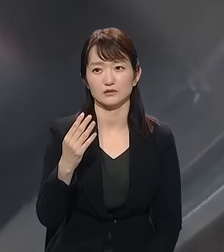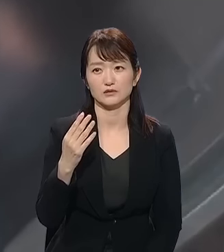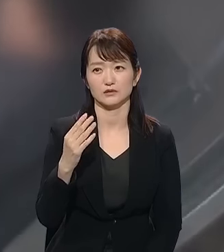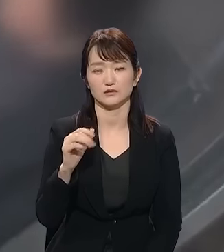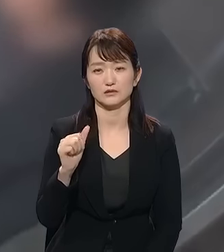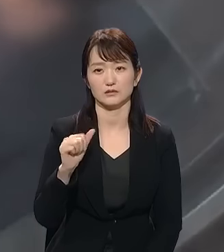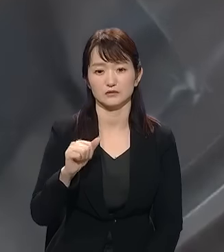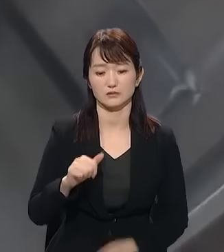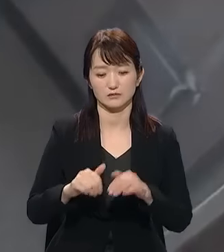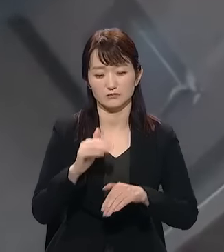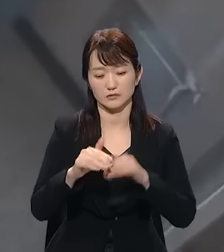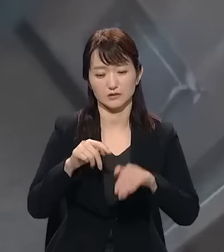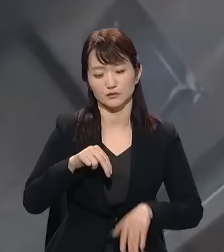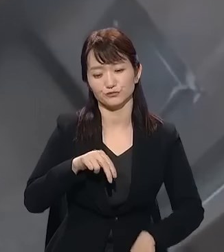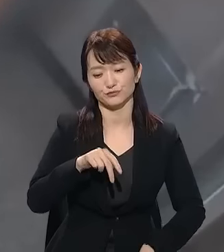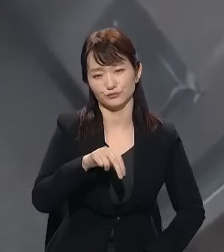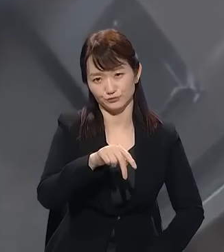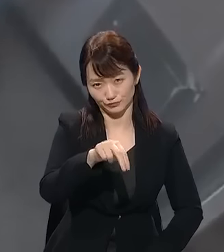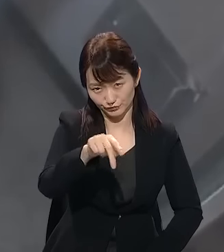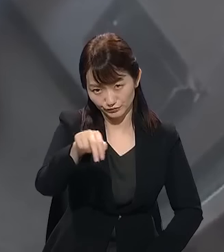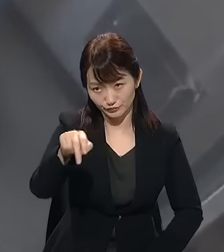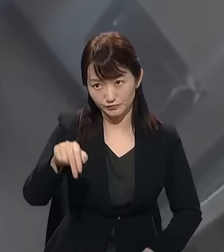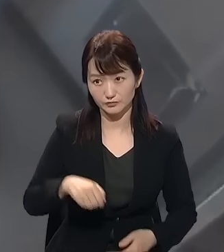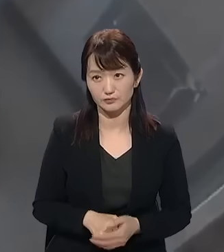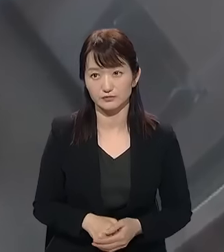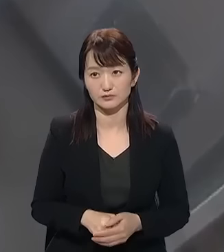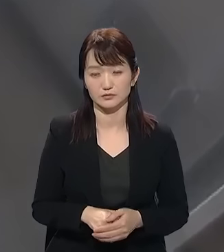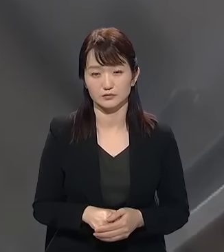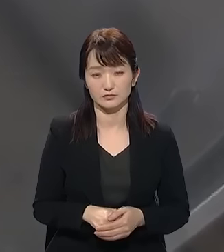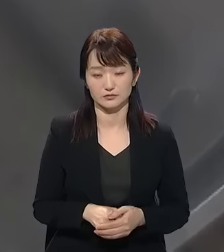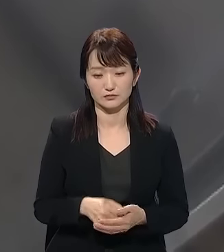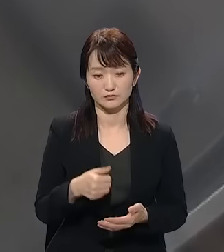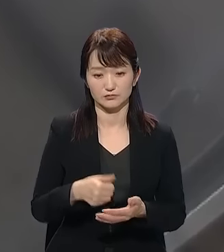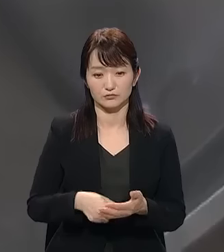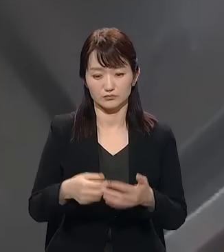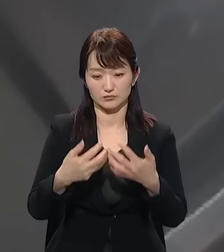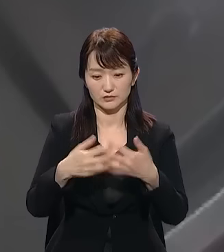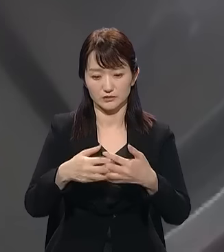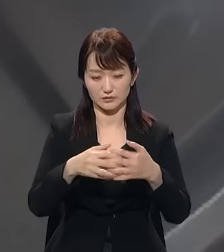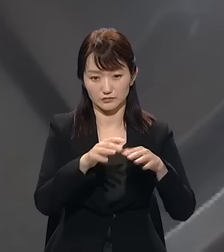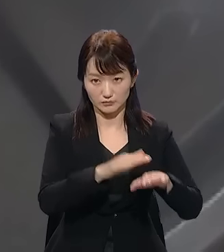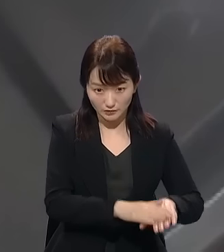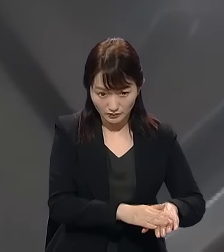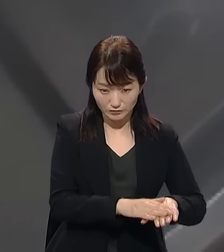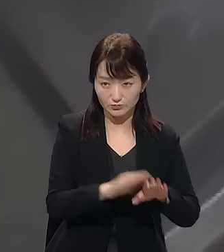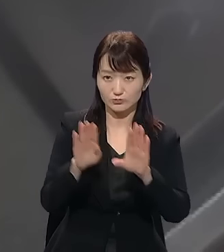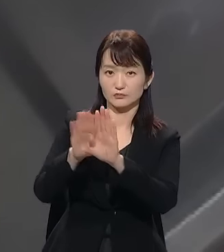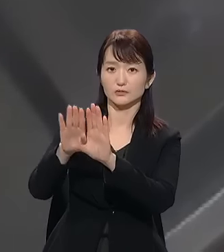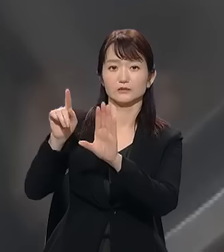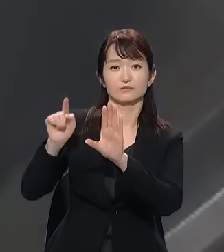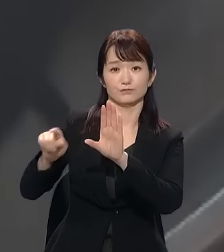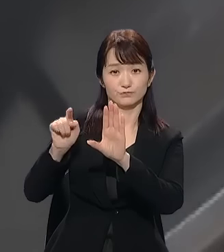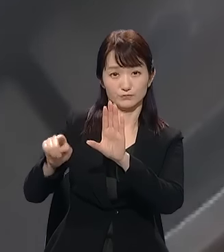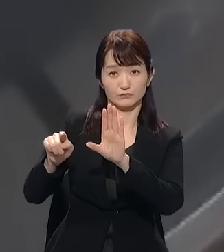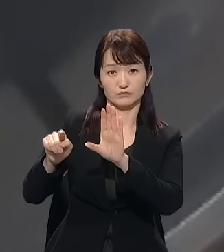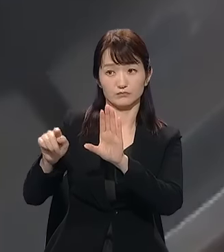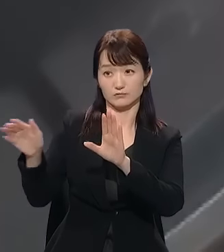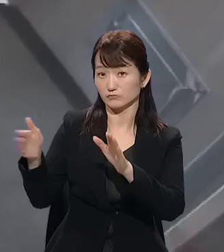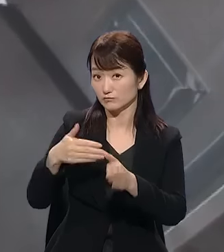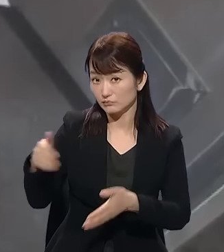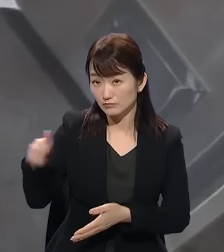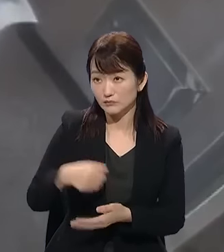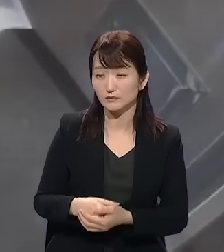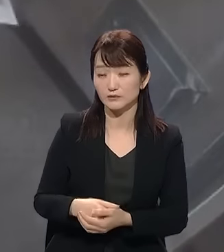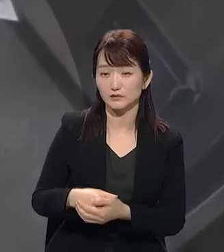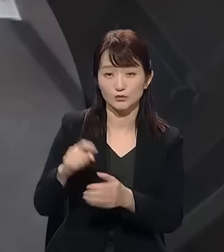정체불명의 남성들 자 바닥에 공구 상자를 톡 내려놓고 띵똥 띵똥 아 이거 사람이 없나 보네